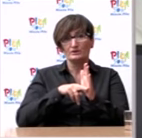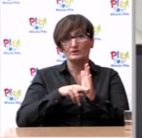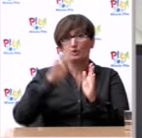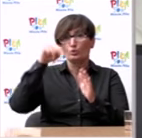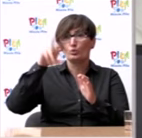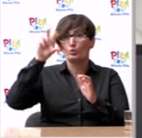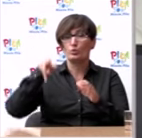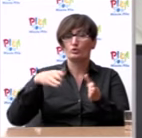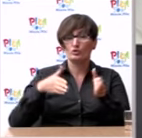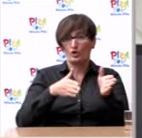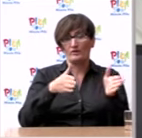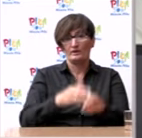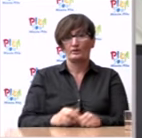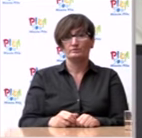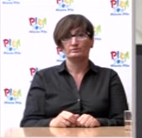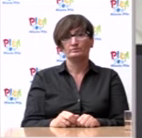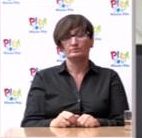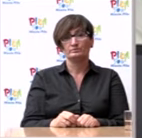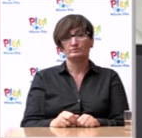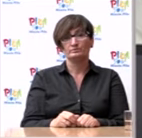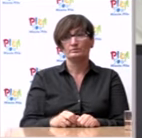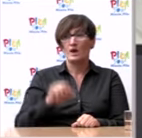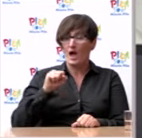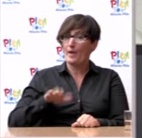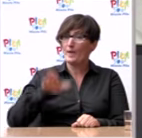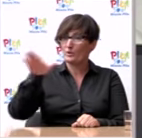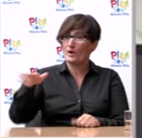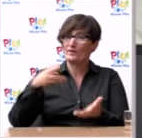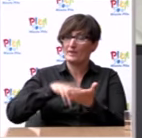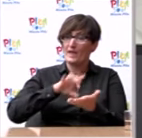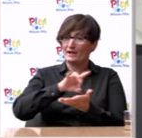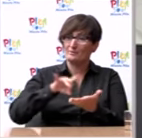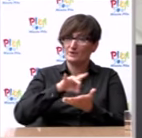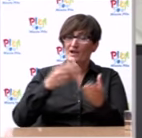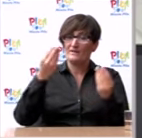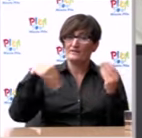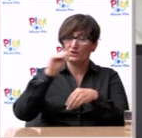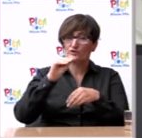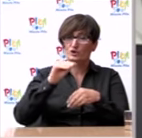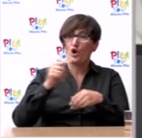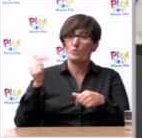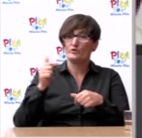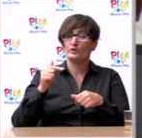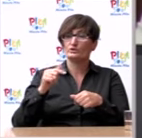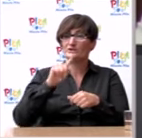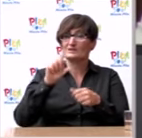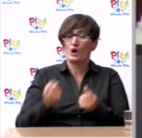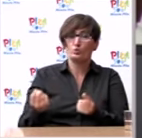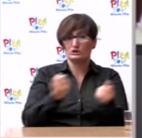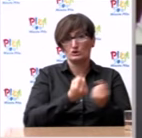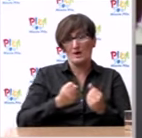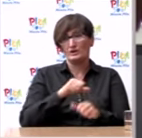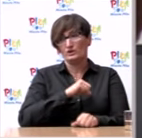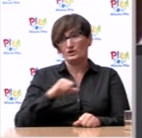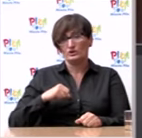tym zakresie również, że nakłada ona na gminę większe obowiązki związane z jej utrzymaniem. Szczególnie istotne jest to dla mieszkańców